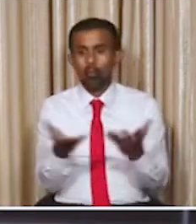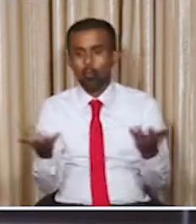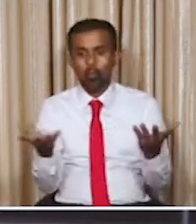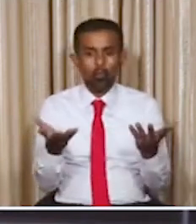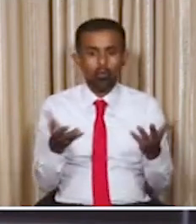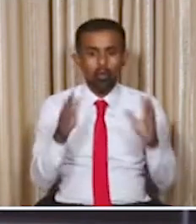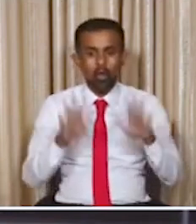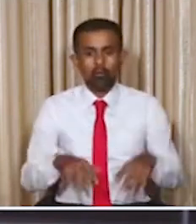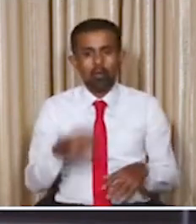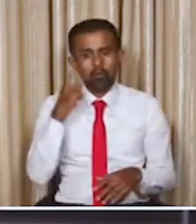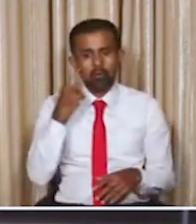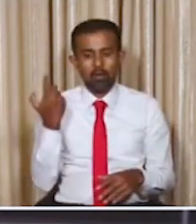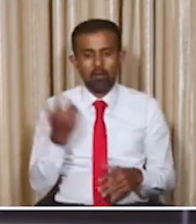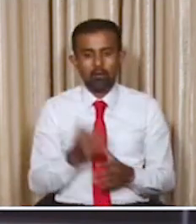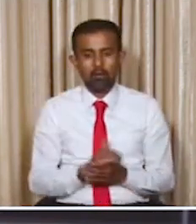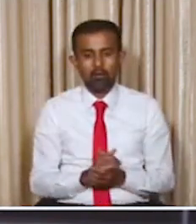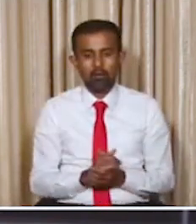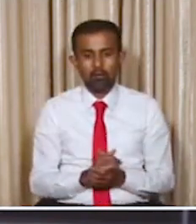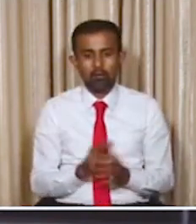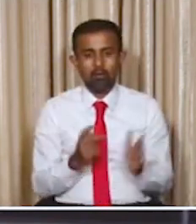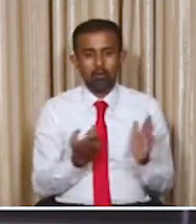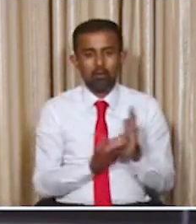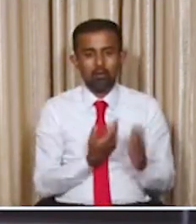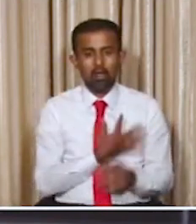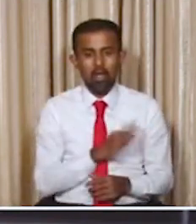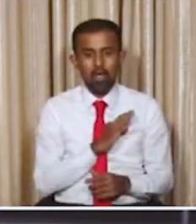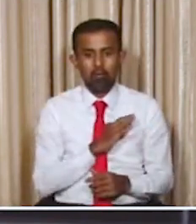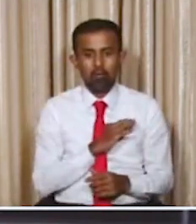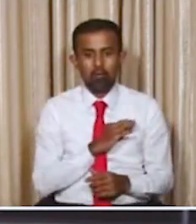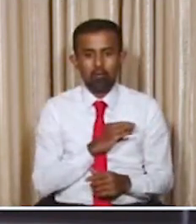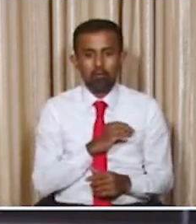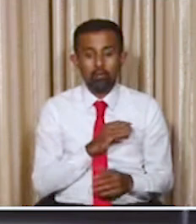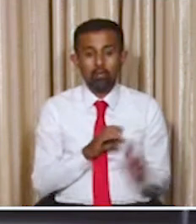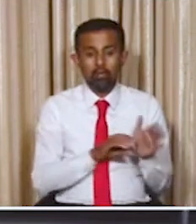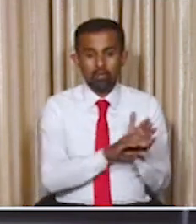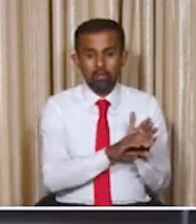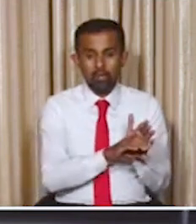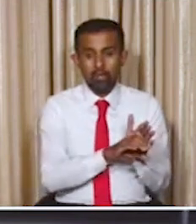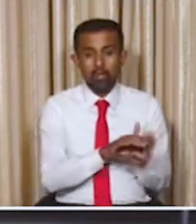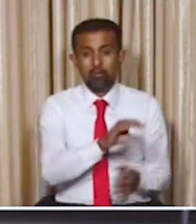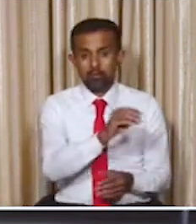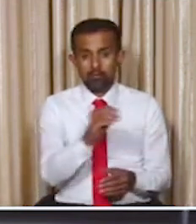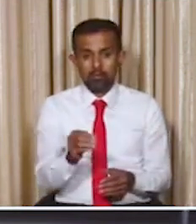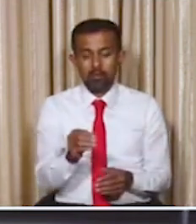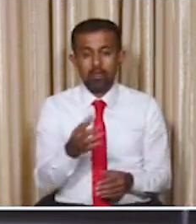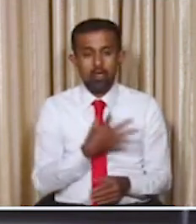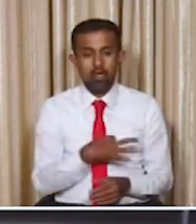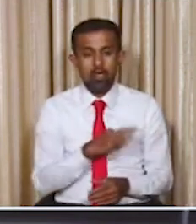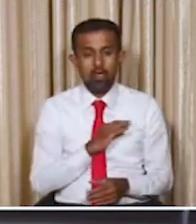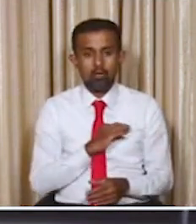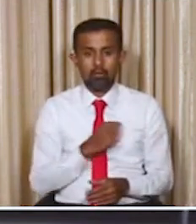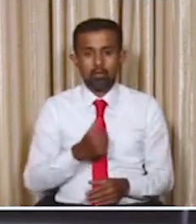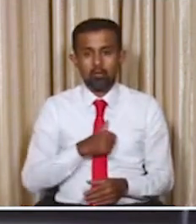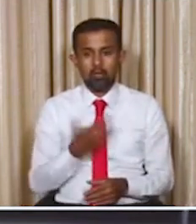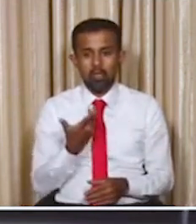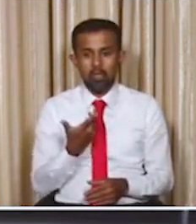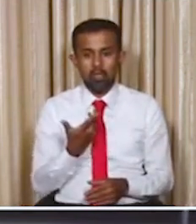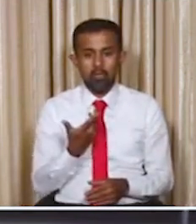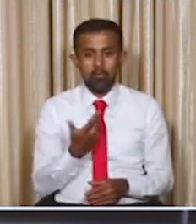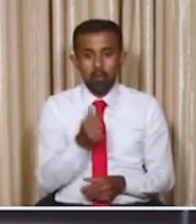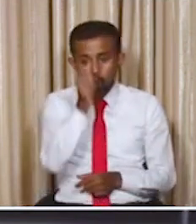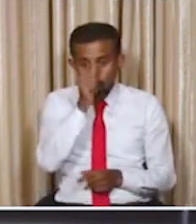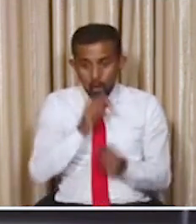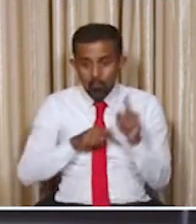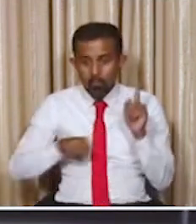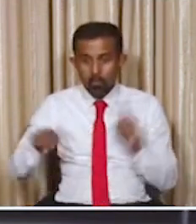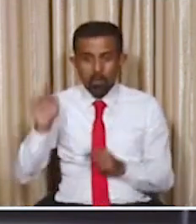කියලා අන්තිමට අපි දන්නේ නැහැ කවුරුත්. රතන හාමුදුරුවෝ ඊළඟට කැසිනෝ ගේන එකට එතුමා උන්වහන්සේ මේකට විරුද්ධයි. හැබැයි හොරෙන්